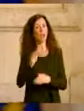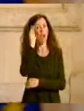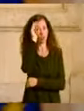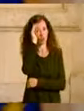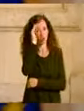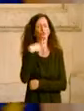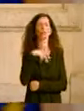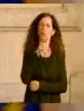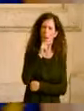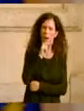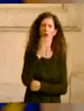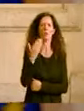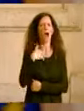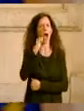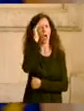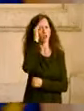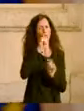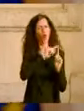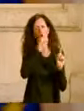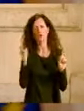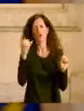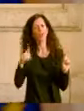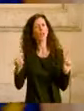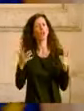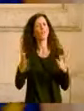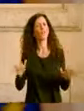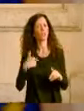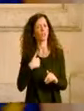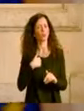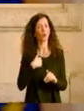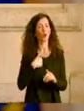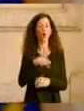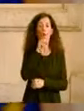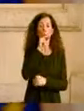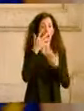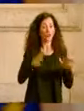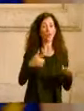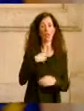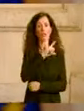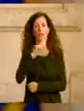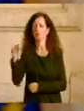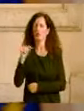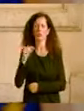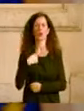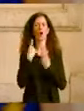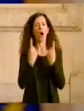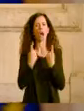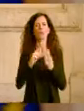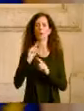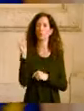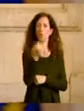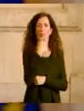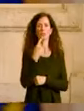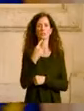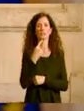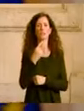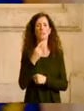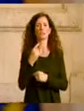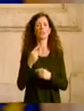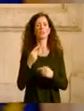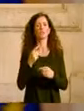anche molto sino alla fine. Non vado mai via dopo aver parlato, attendo che completino tutti gli interventi, anche delle